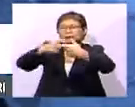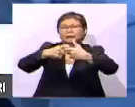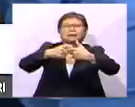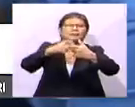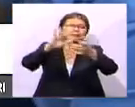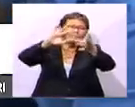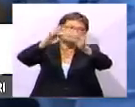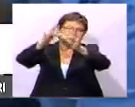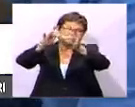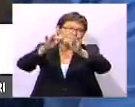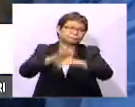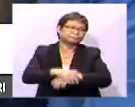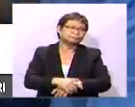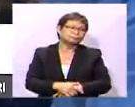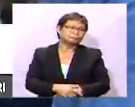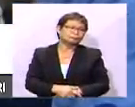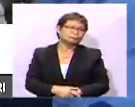sosial.